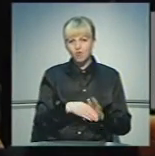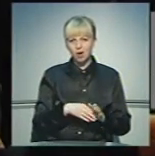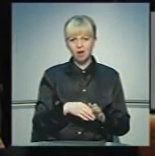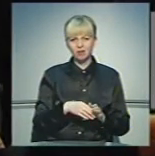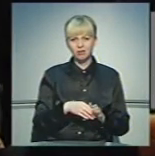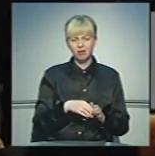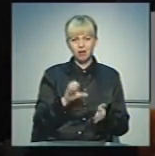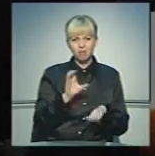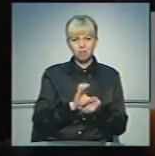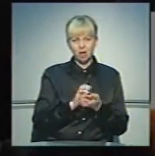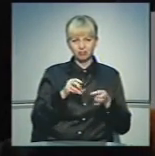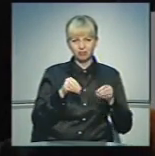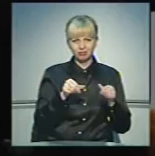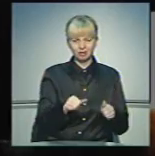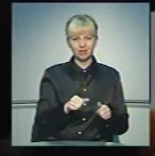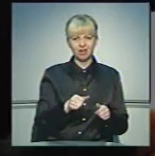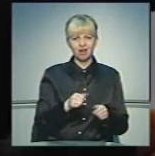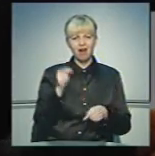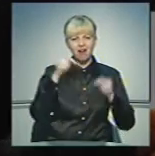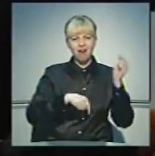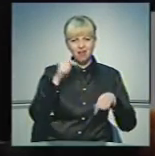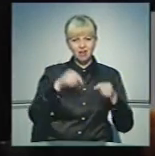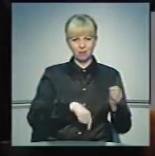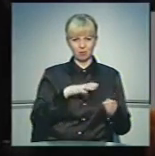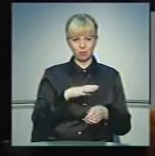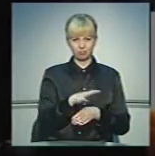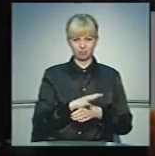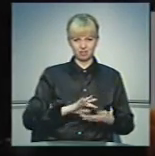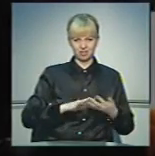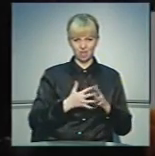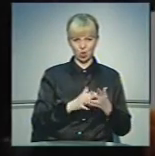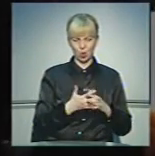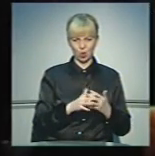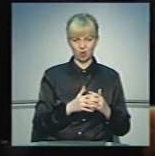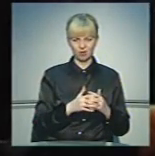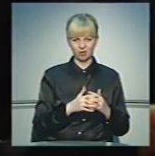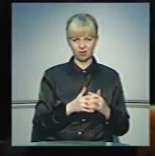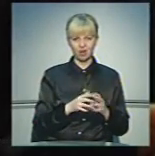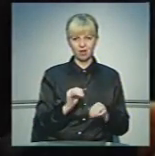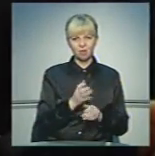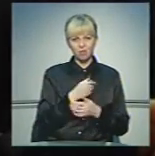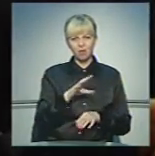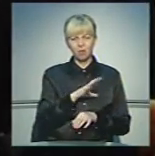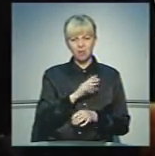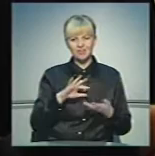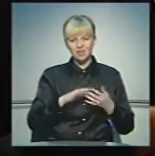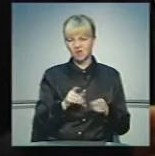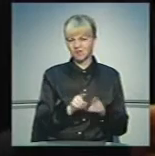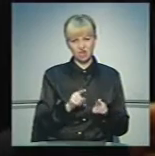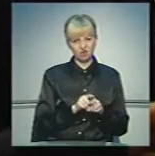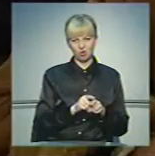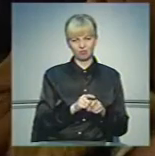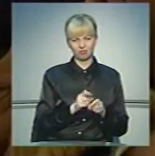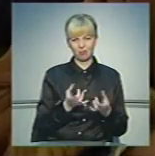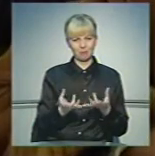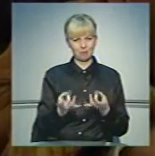жбанки сипались. Градами обшивали село. Ну, і ми були от в селі, все одно били